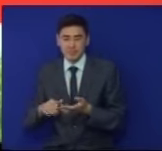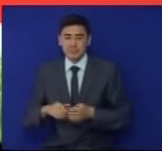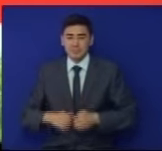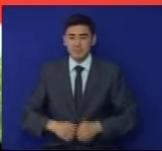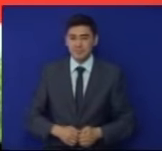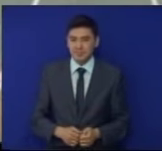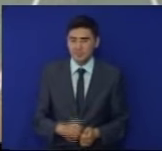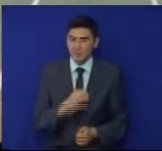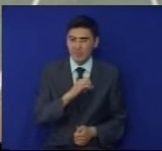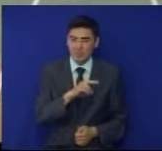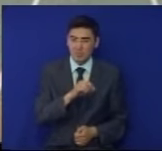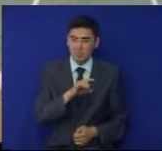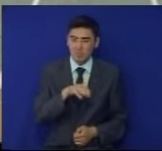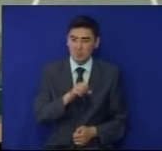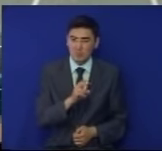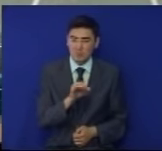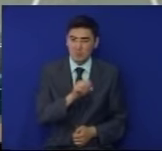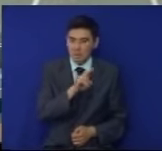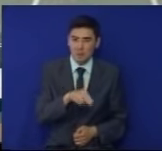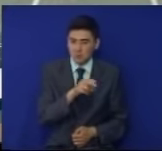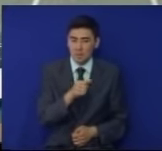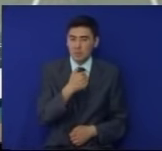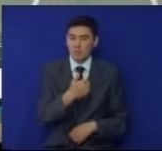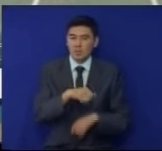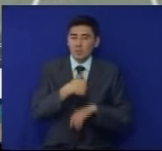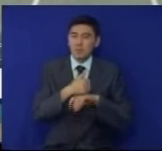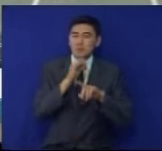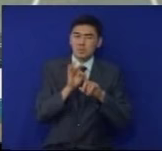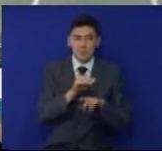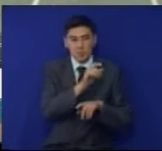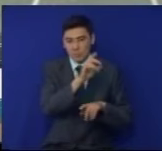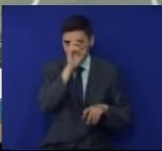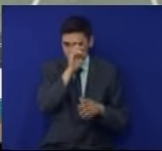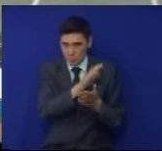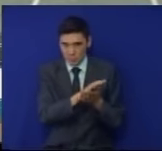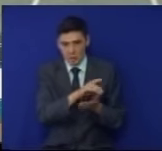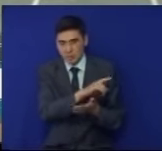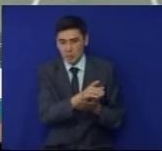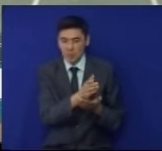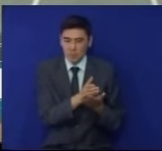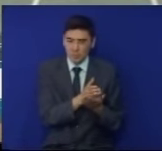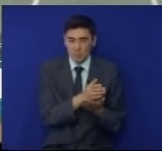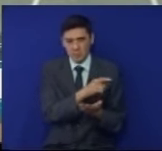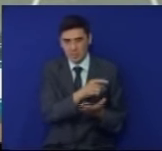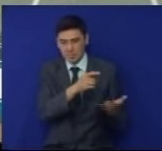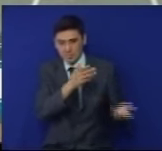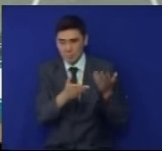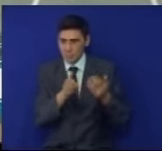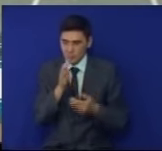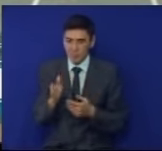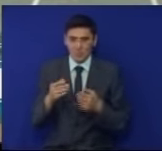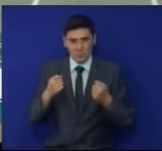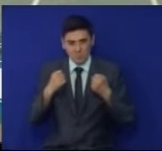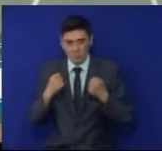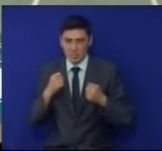спартакиады – привлечение государственных служащих к систематическим занятиям спорта, именно